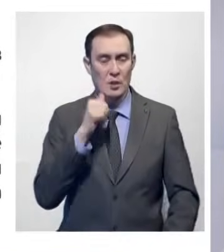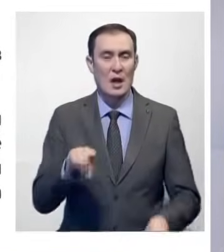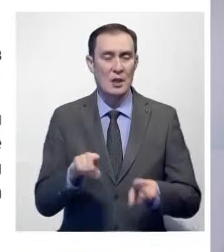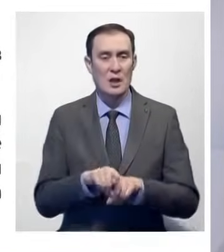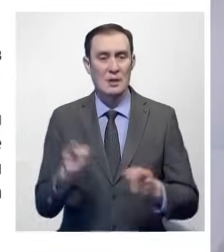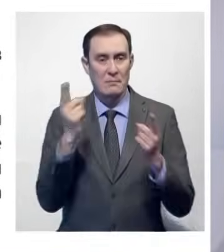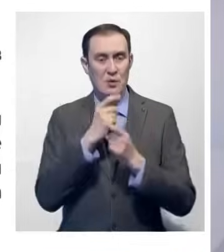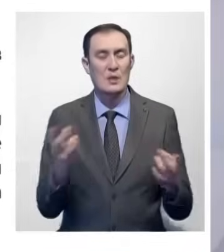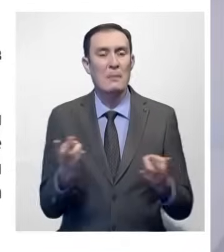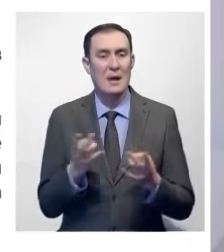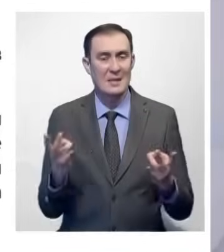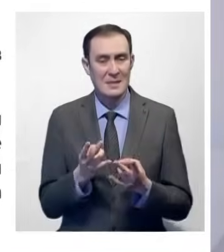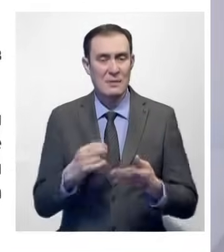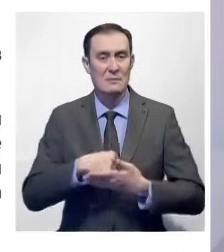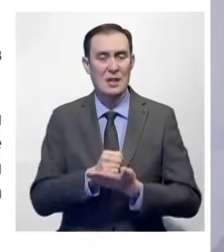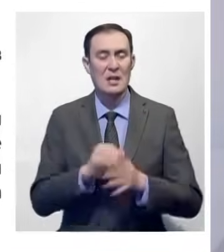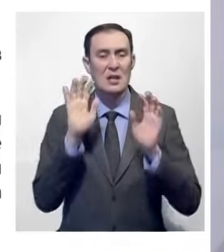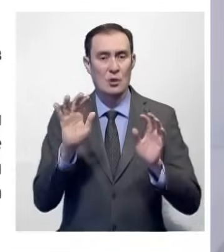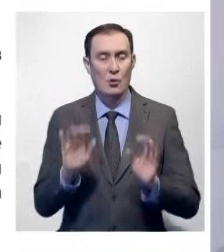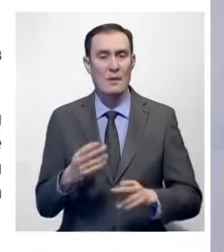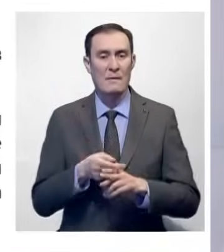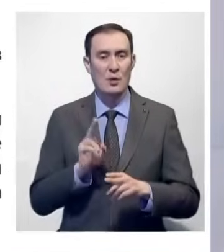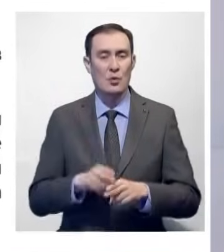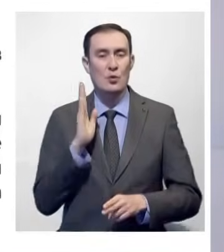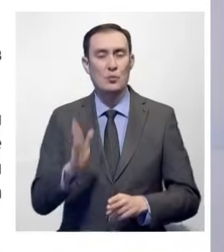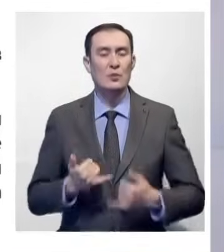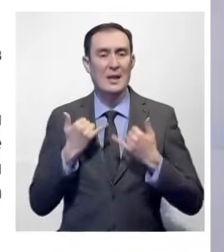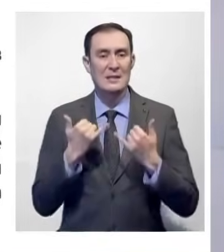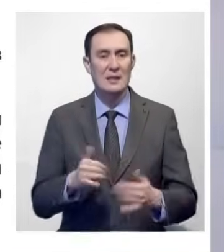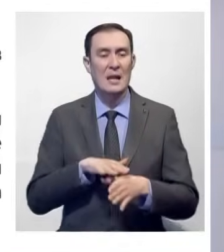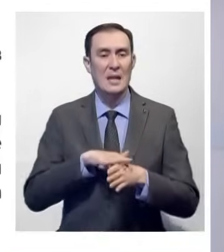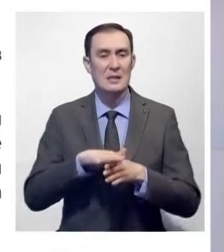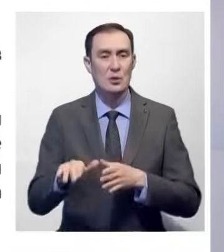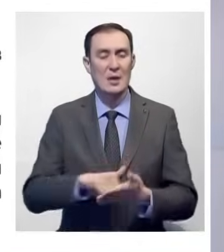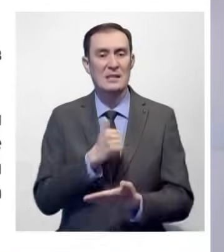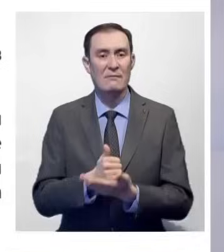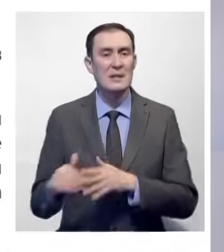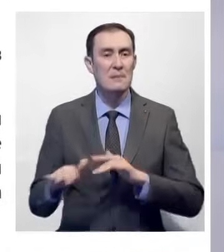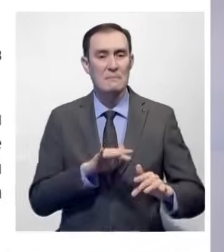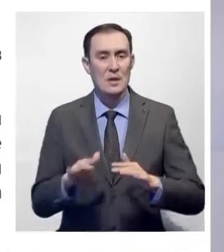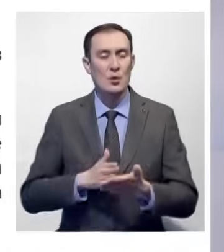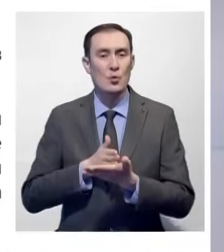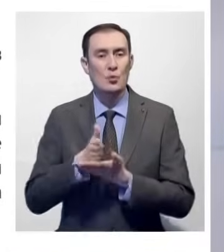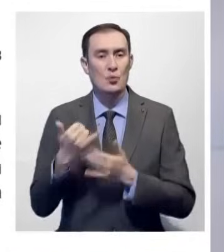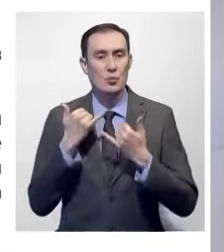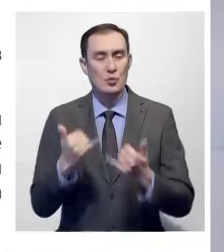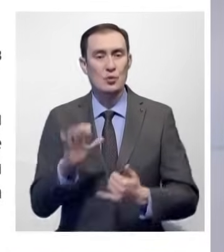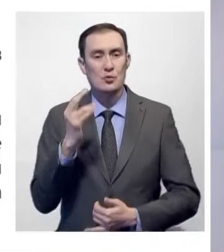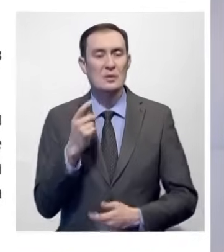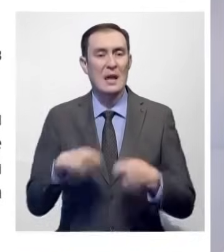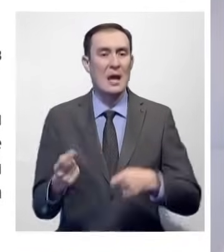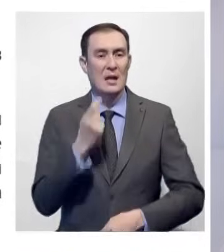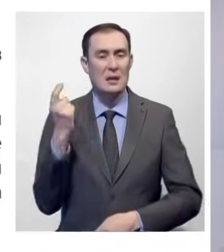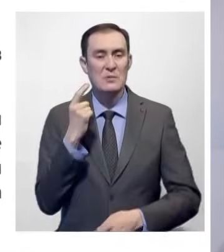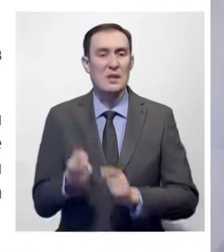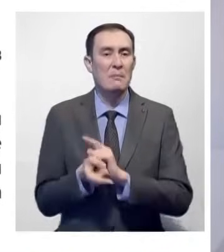также подчеркнул необходимость принятия законов, которые нацелены на реализацию основных мер курса на